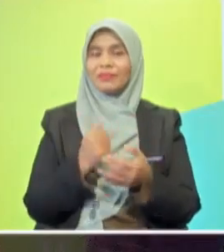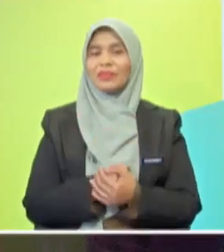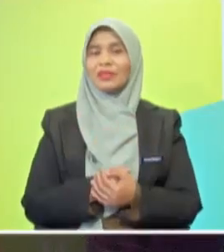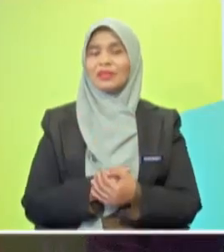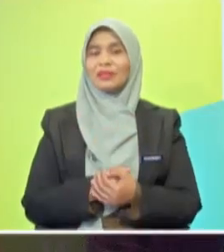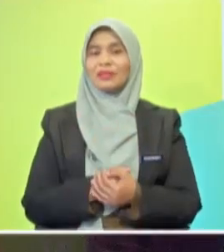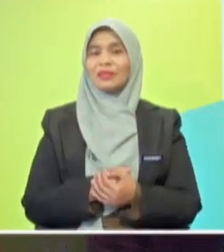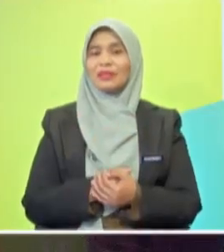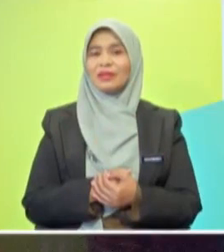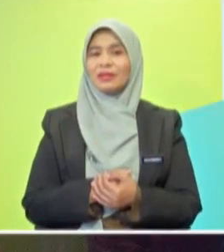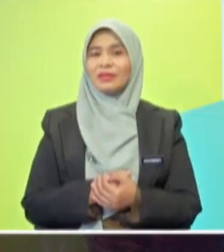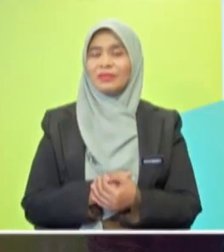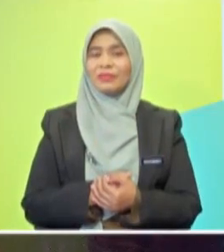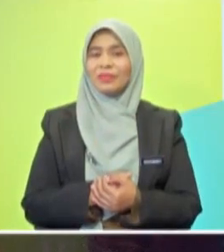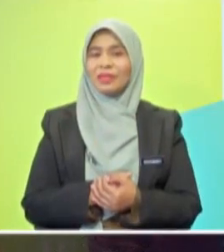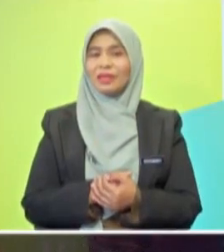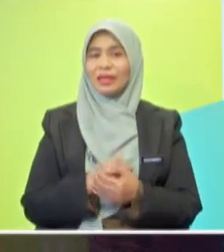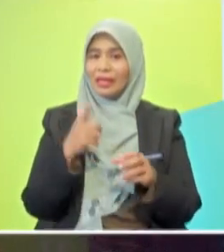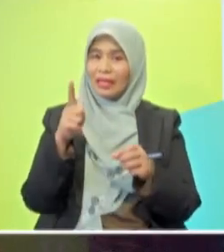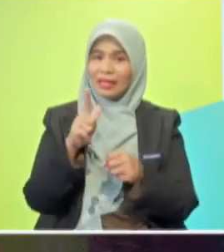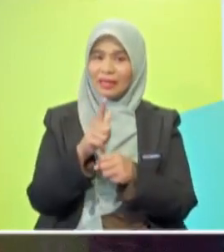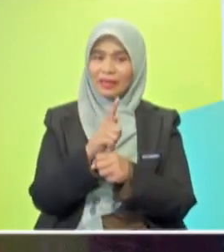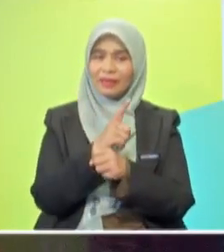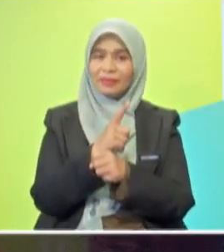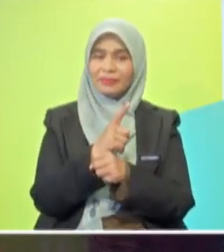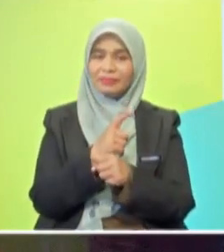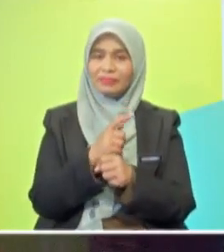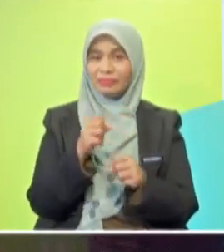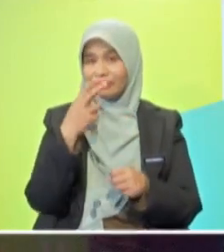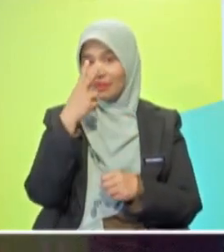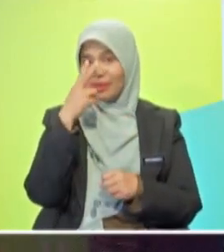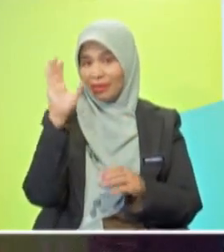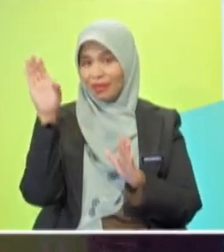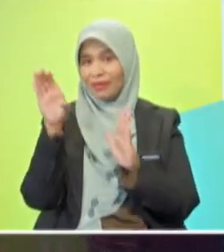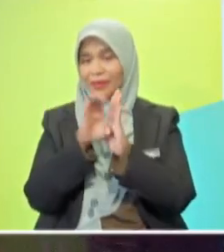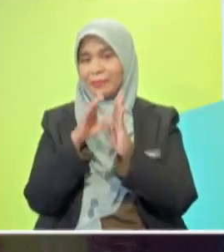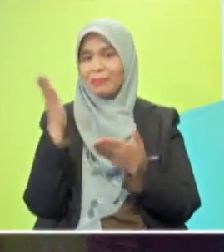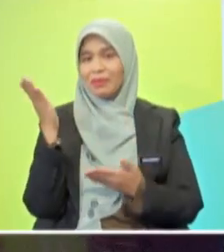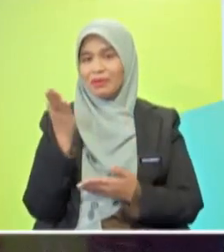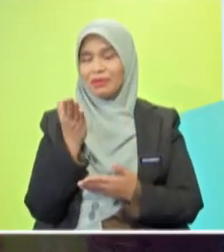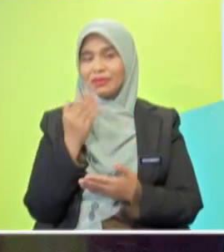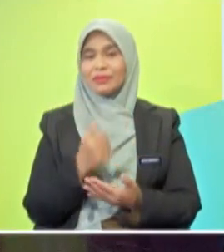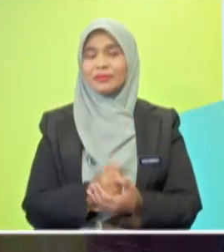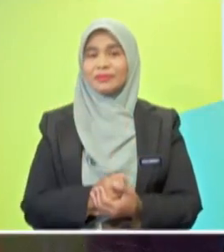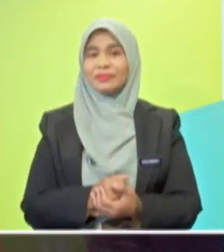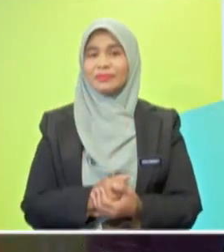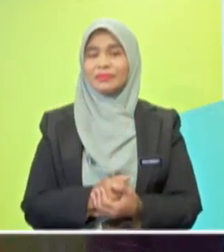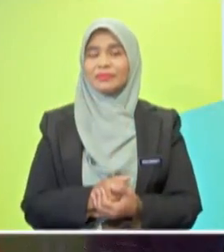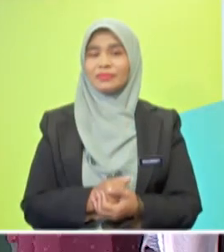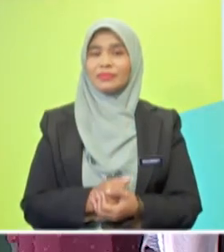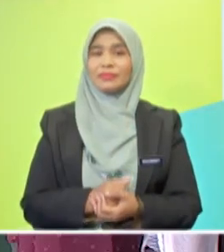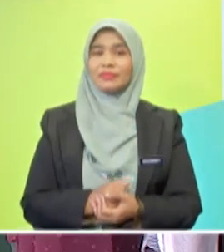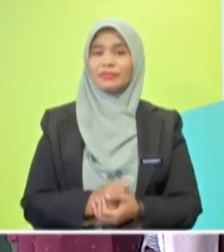sebab kan? Nampak. Dah ada tudung. Dah ada baju yang menutup aurat. Kita dah belajar tadi